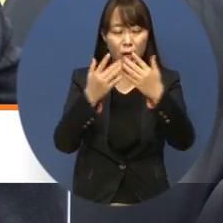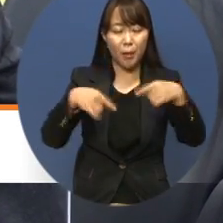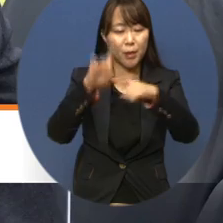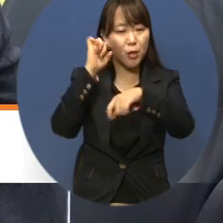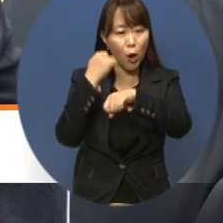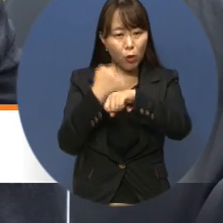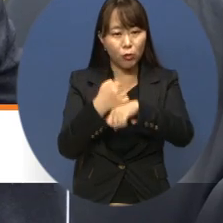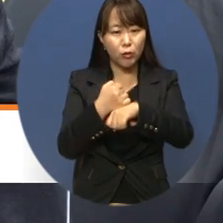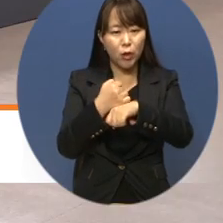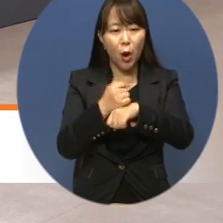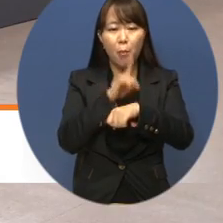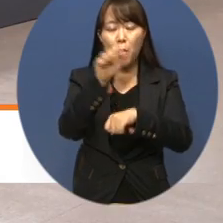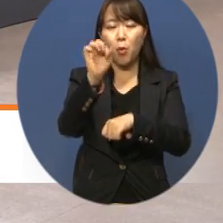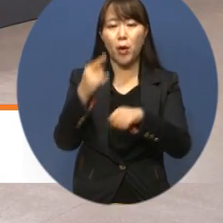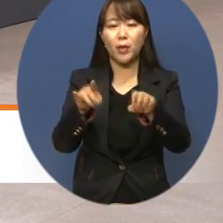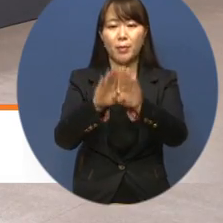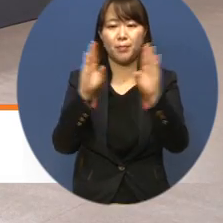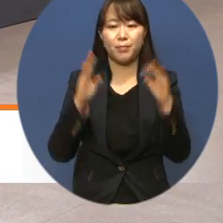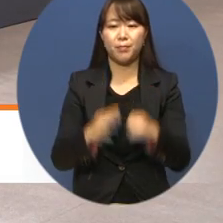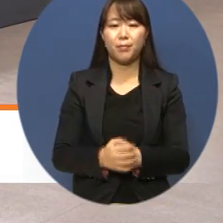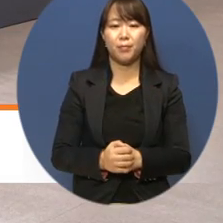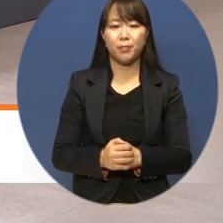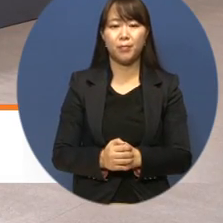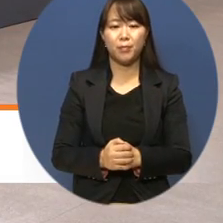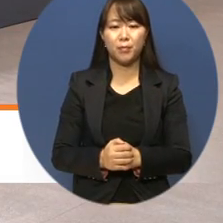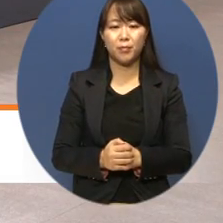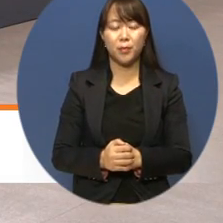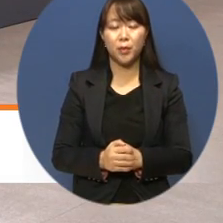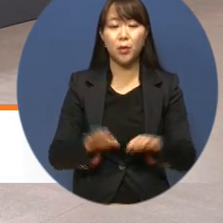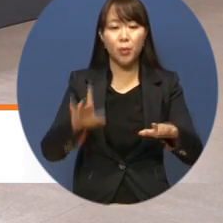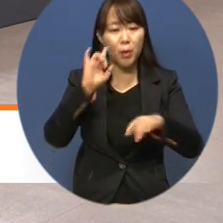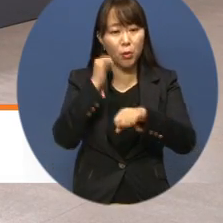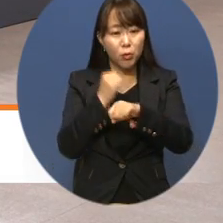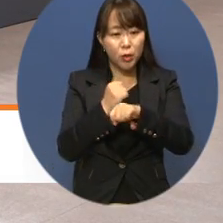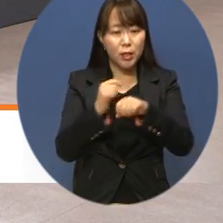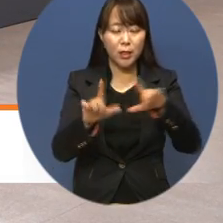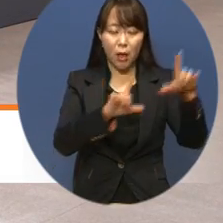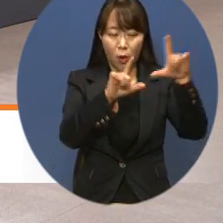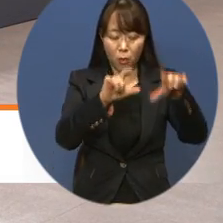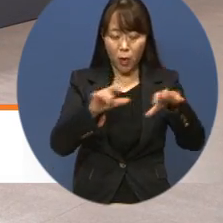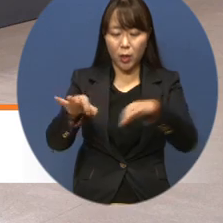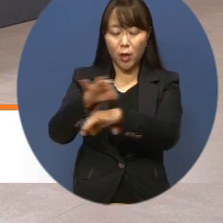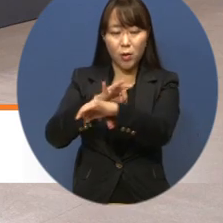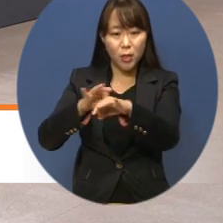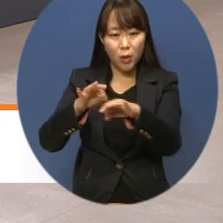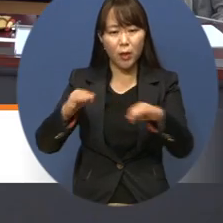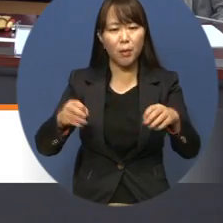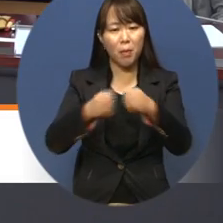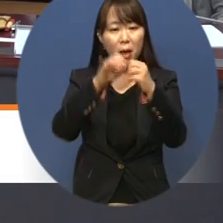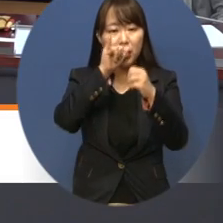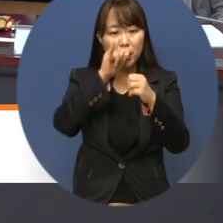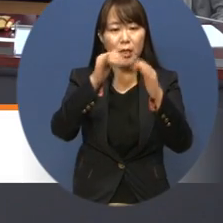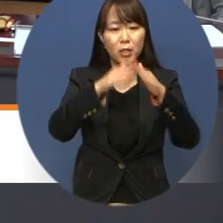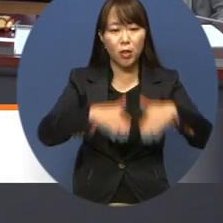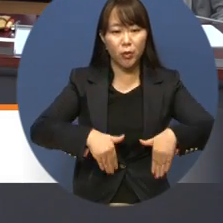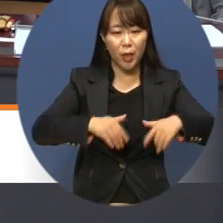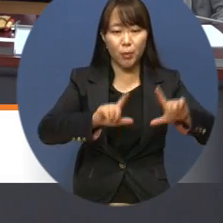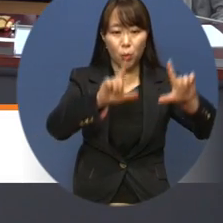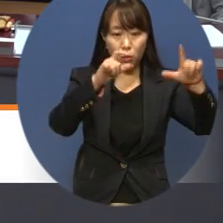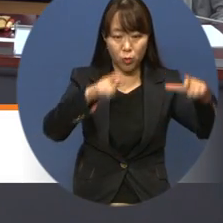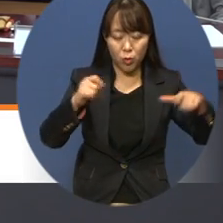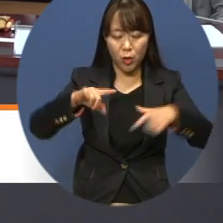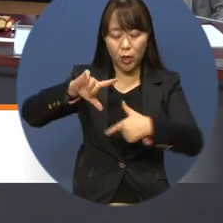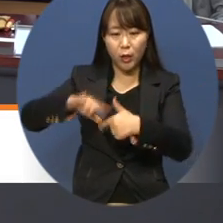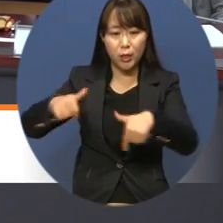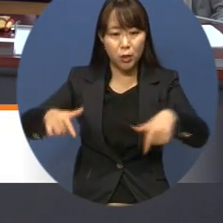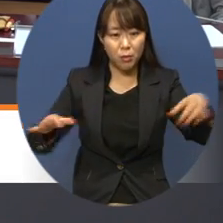공동연구 착수보고회를 열었습니다. 이번 공동연구는 생활권과 경제권이 겹치는 전남동부와 경남